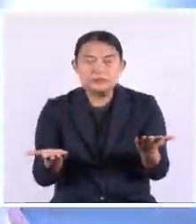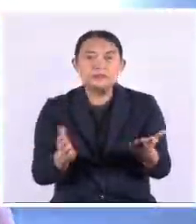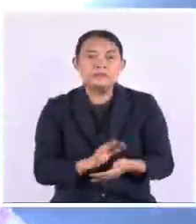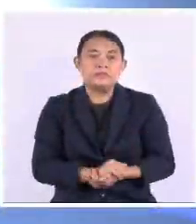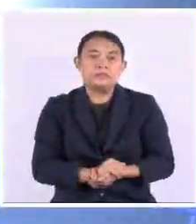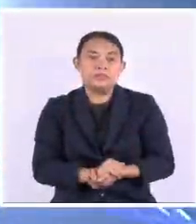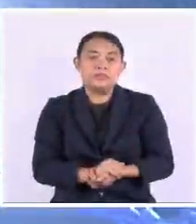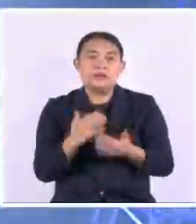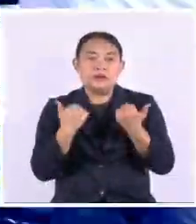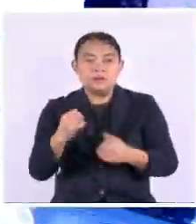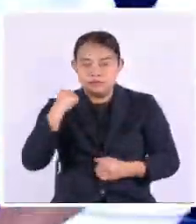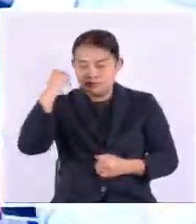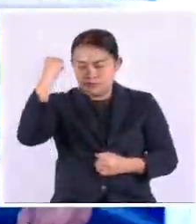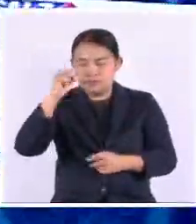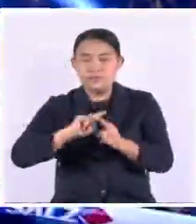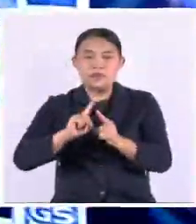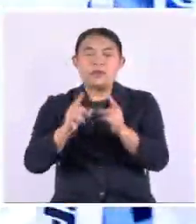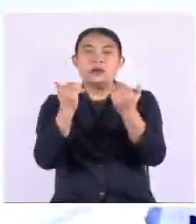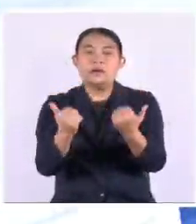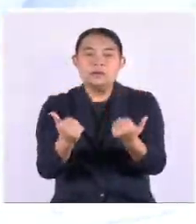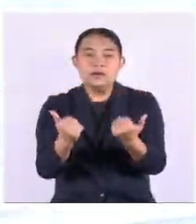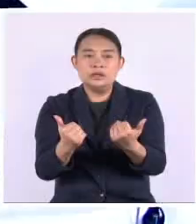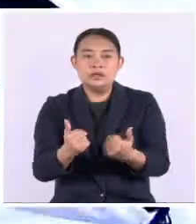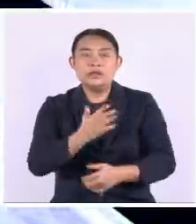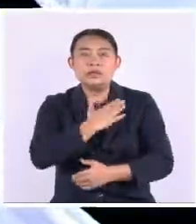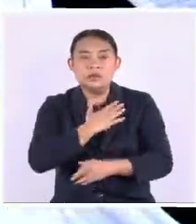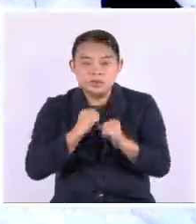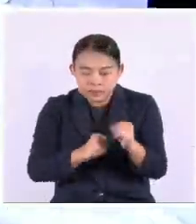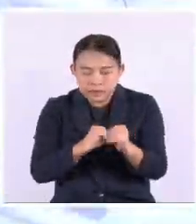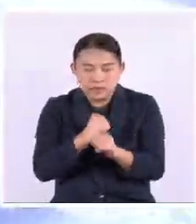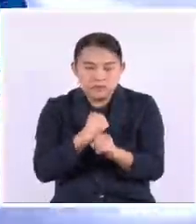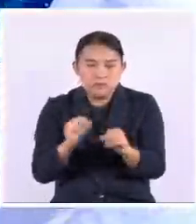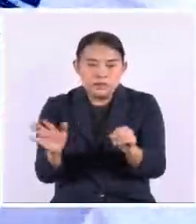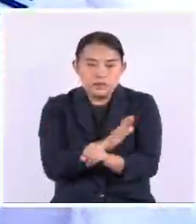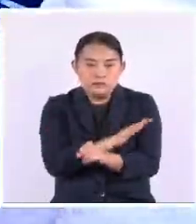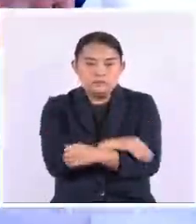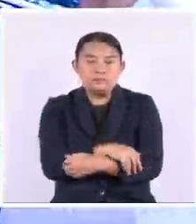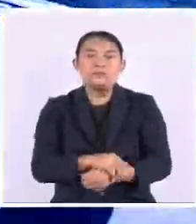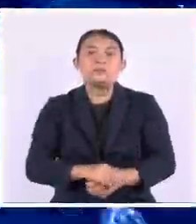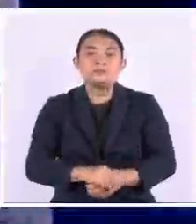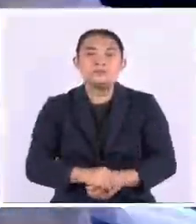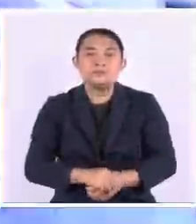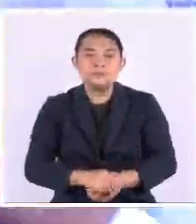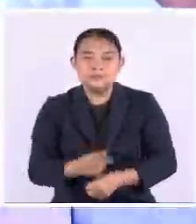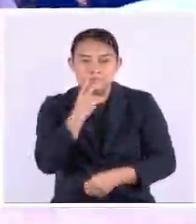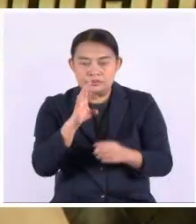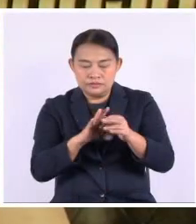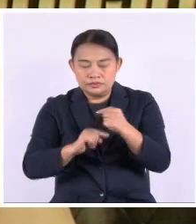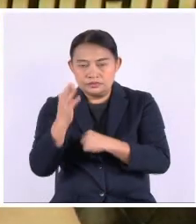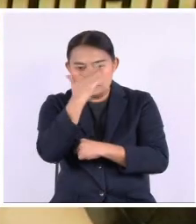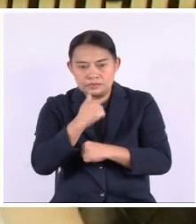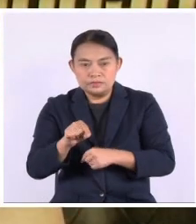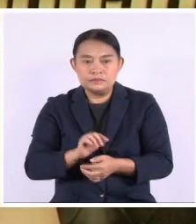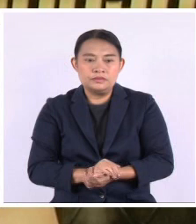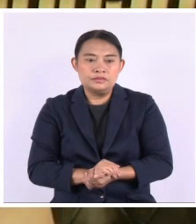ชายวันนี้จึงเหมือนได้กับทำสิ่งที่ตัวเองพยายามทำมาเต็มที่ครับดีกว่าเหนือสิ่งอื่นใดครับ